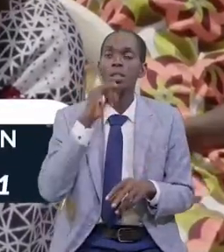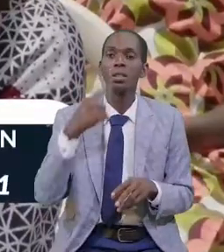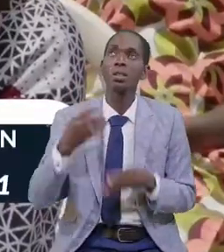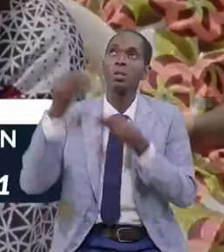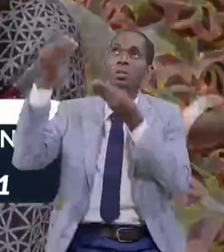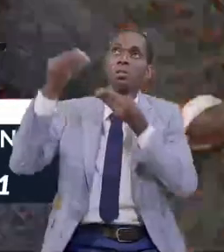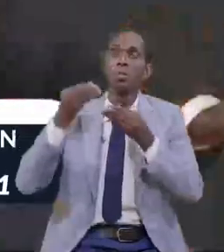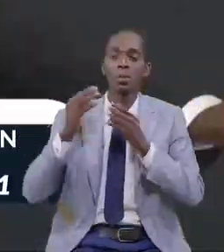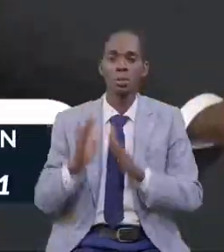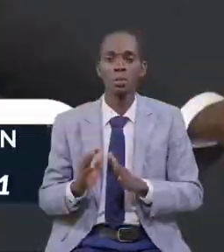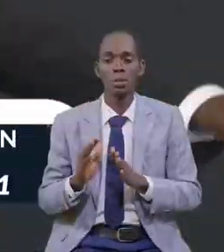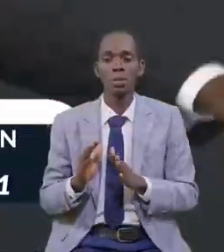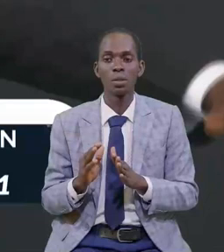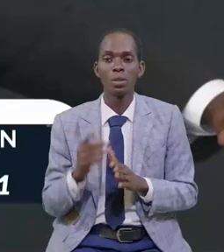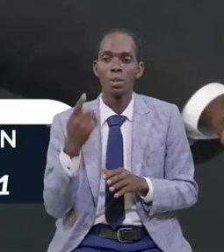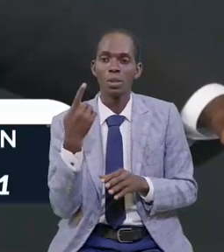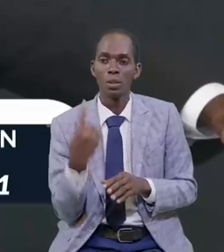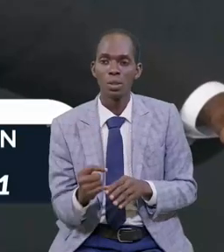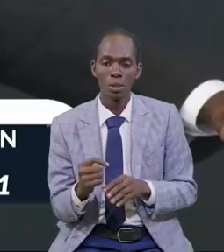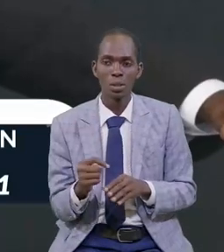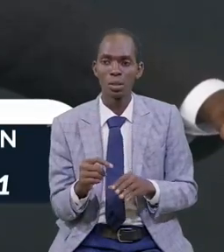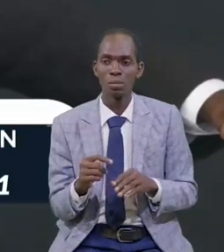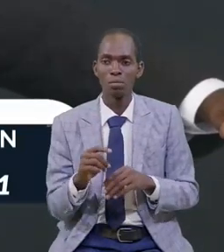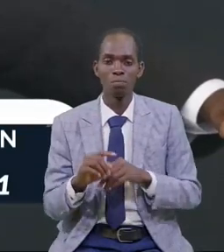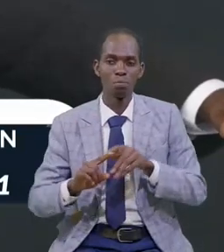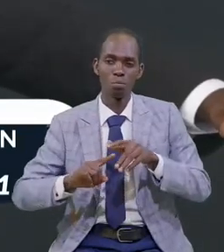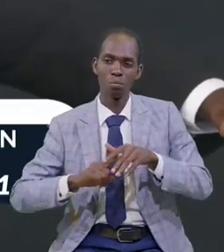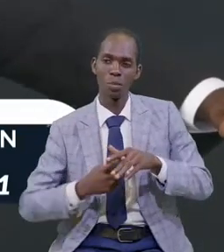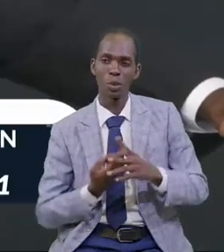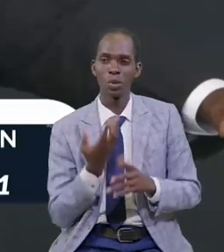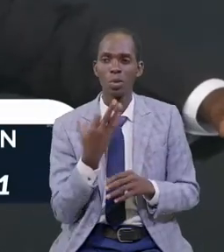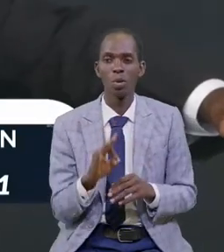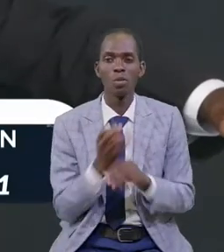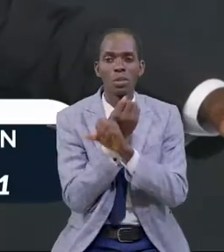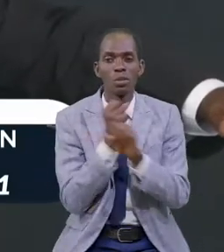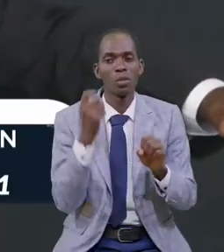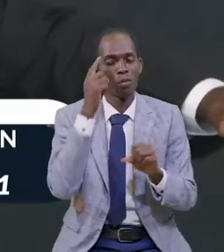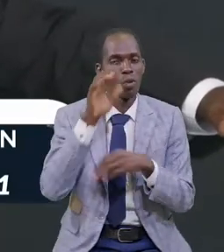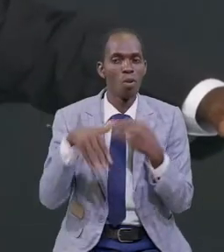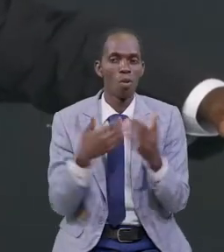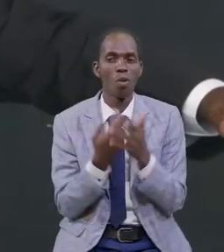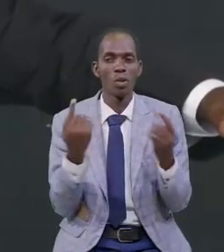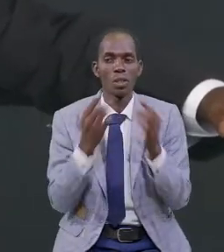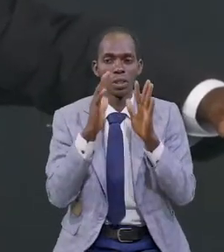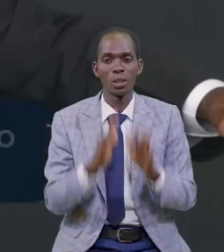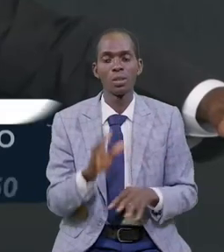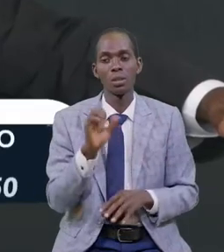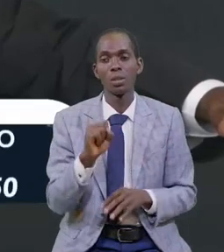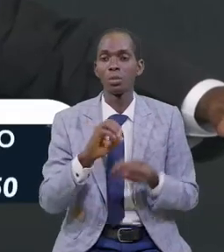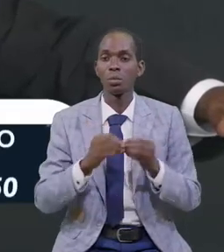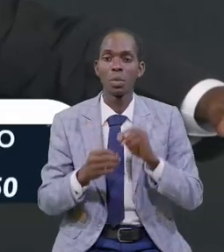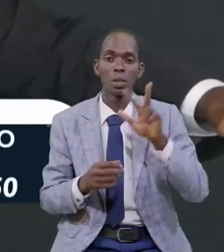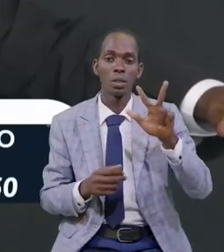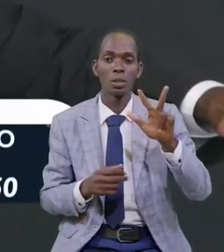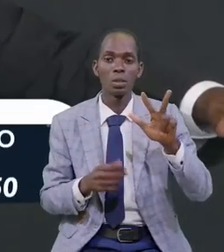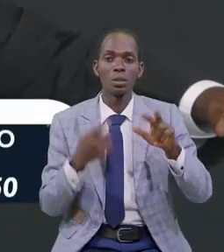médiateur la source du salut pour tous les pécheurs numéro 3 il